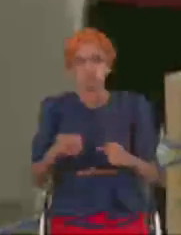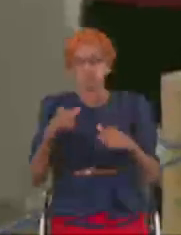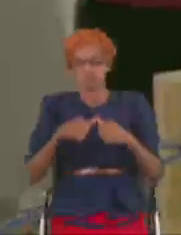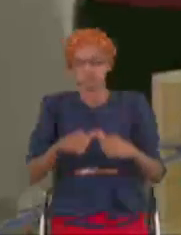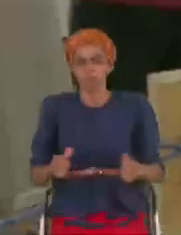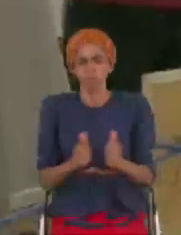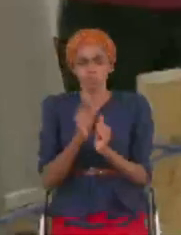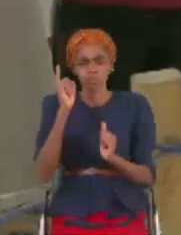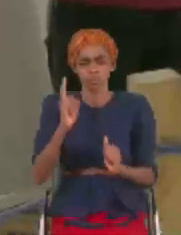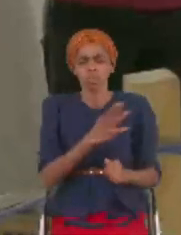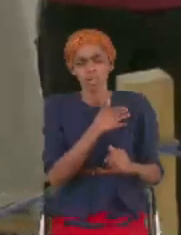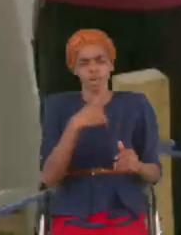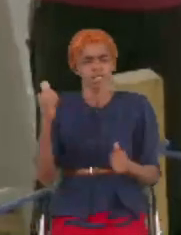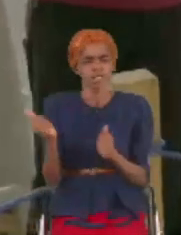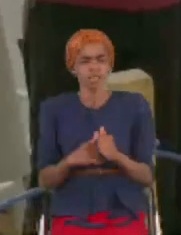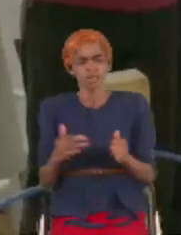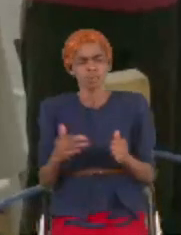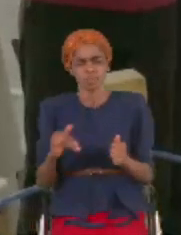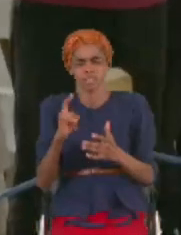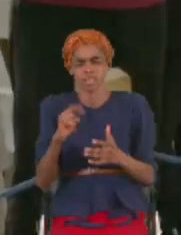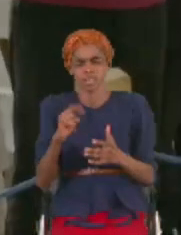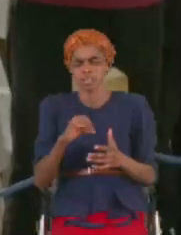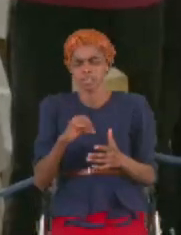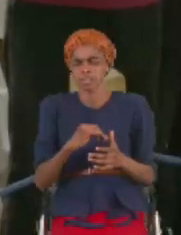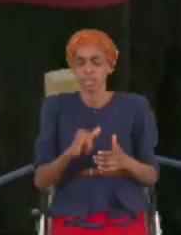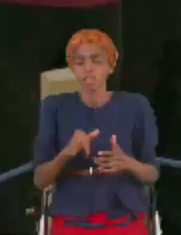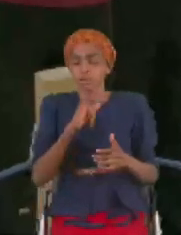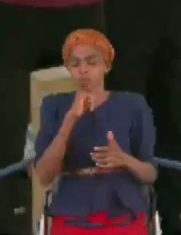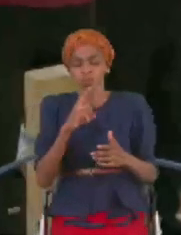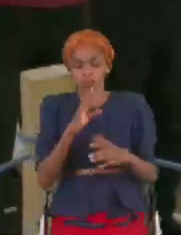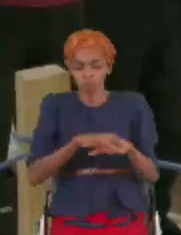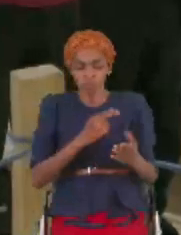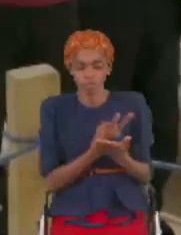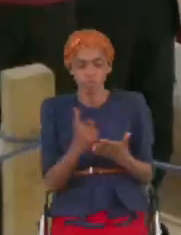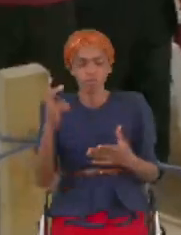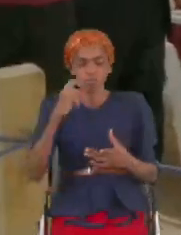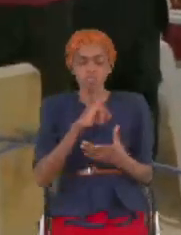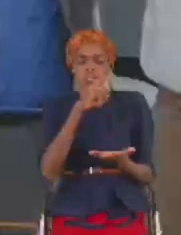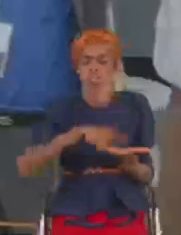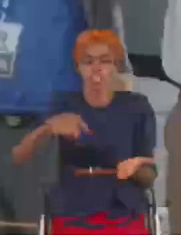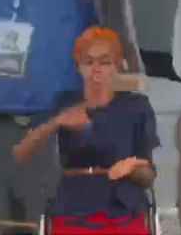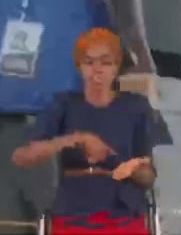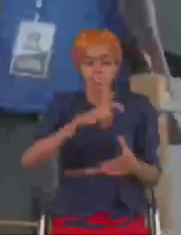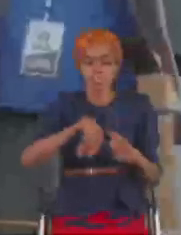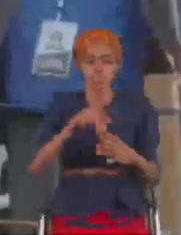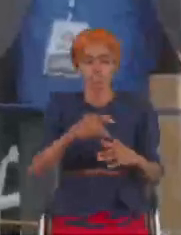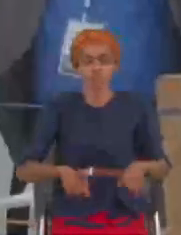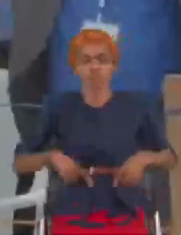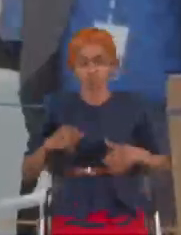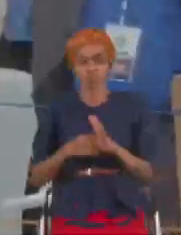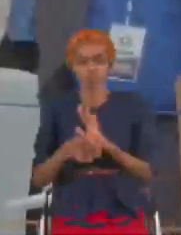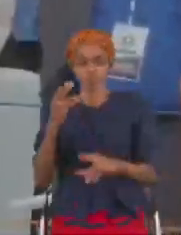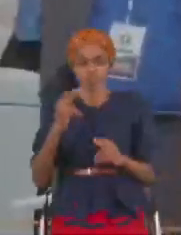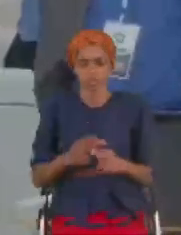toi et tout ce qui est appelé chacun est annulée toi ta vie